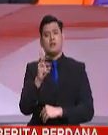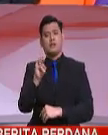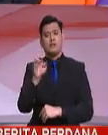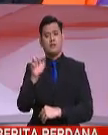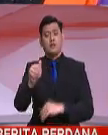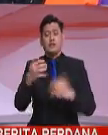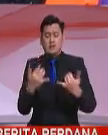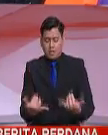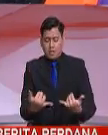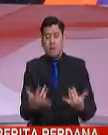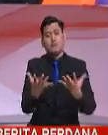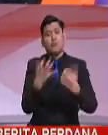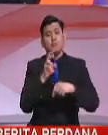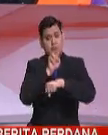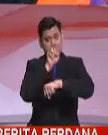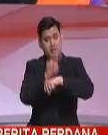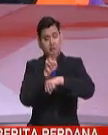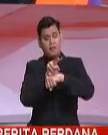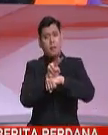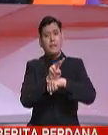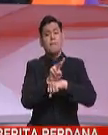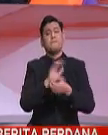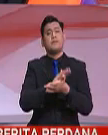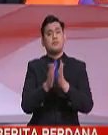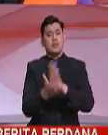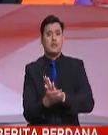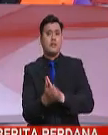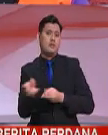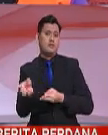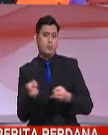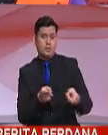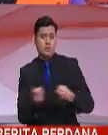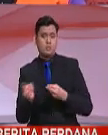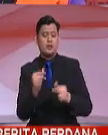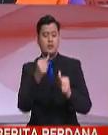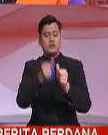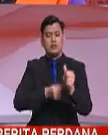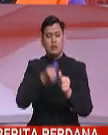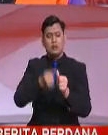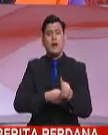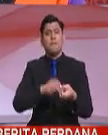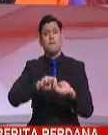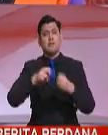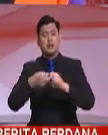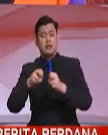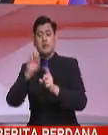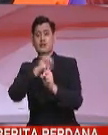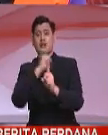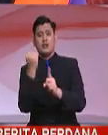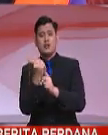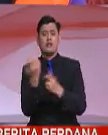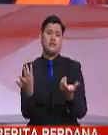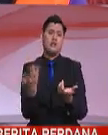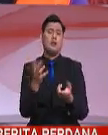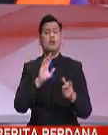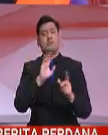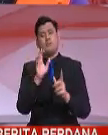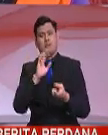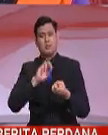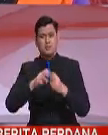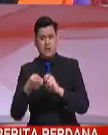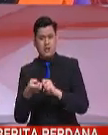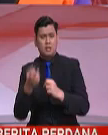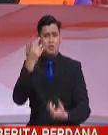untuk memantau dan sebagai urusia lah kepada setiap bencana yang berlaku sama ada kebakaran ke